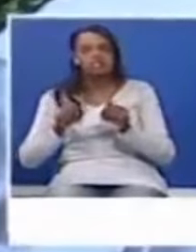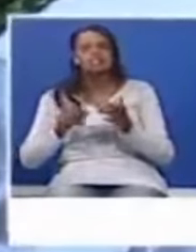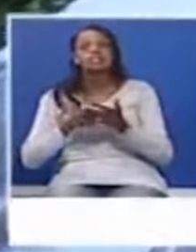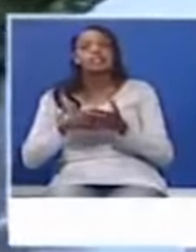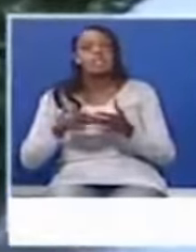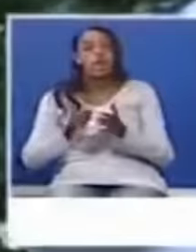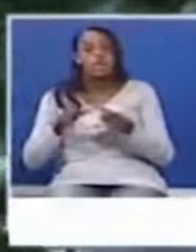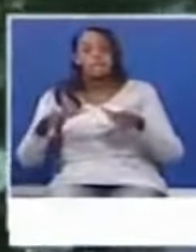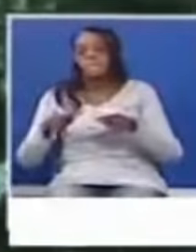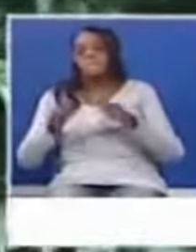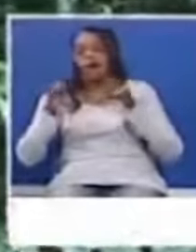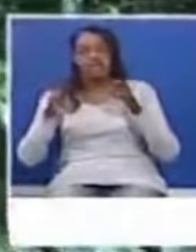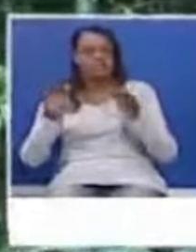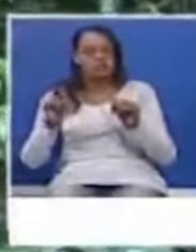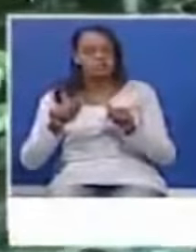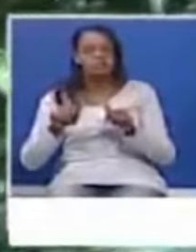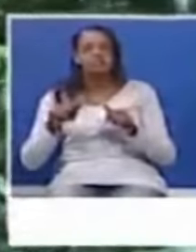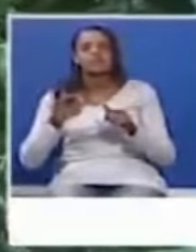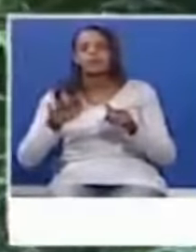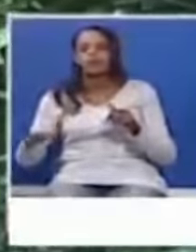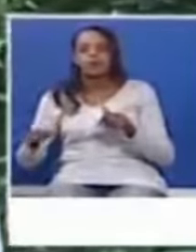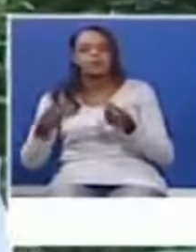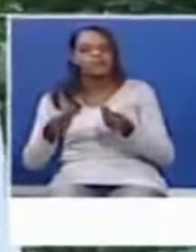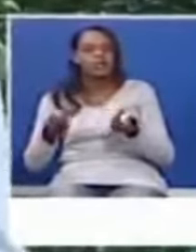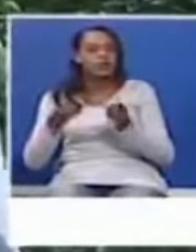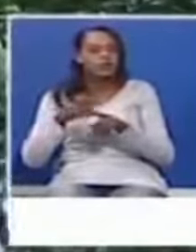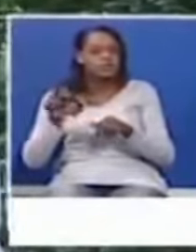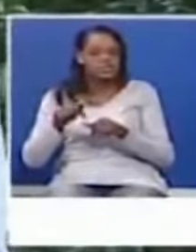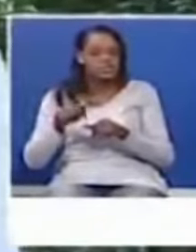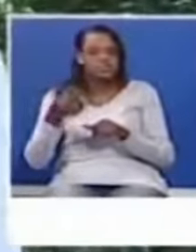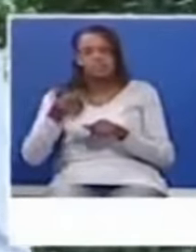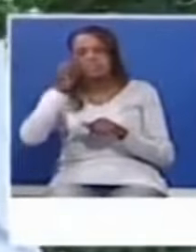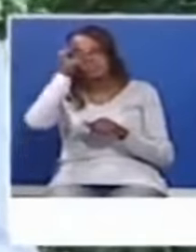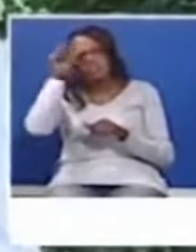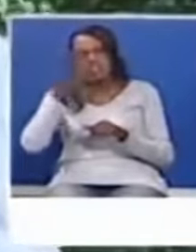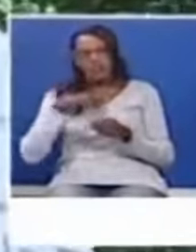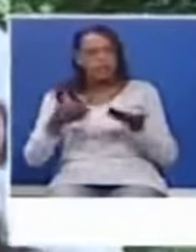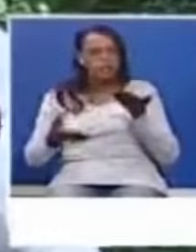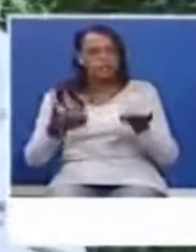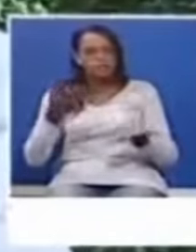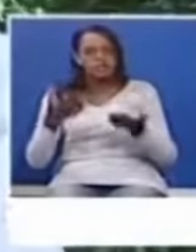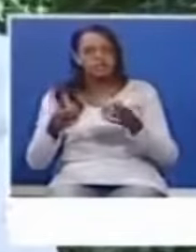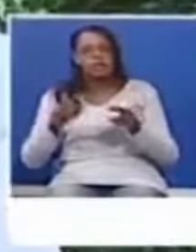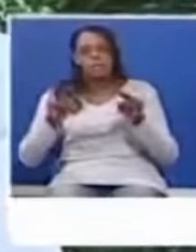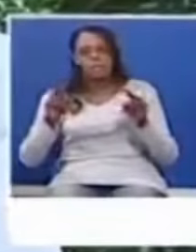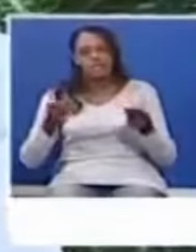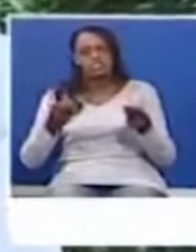እቲ ናይ ብሓቂ ዝስራሕ ዘሎ ስራሓት ኣብ ቆልዑ እንታይ ለውጢ የምፅእ ኣሎ እንታይ ከፀገማት ኣለዎ ገምጊምካ